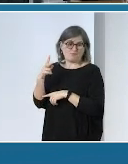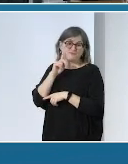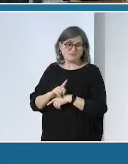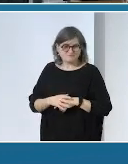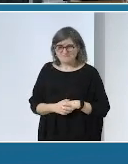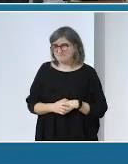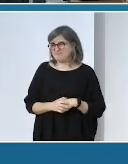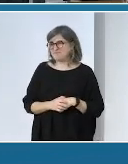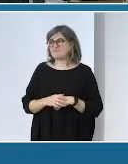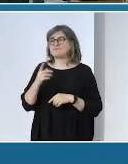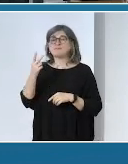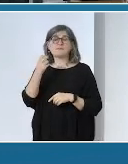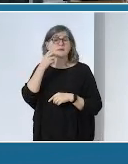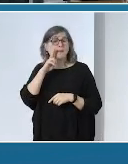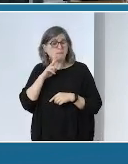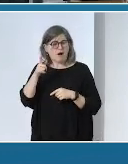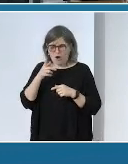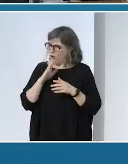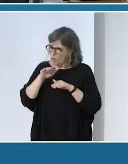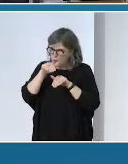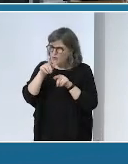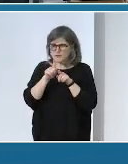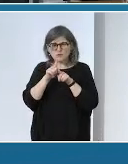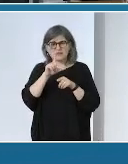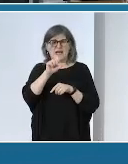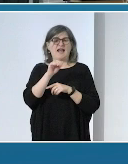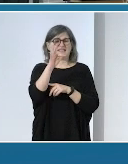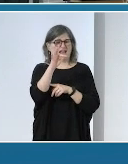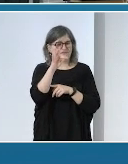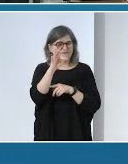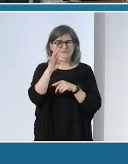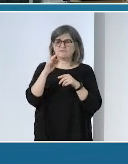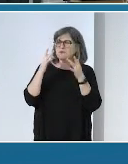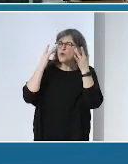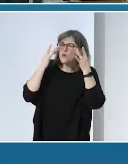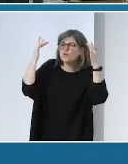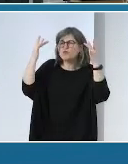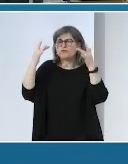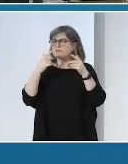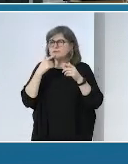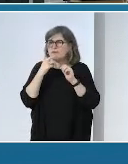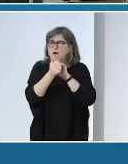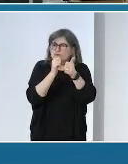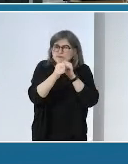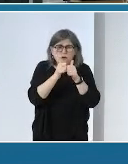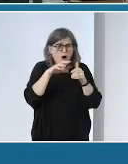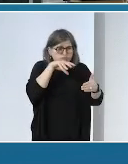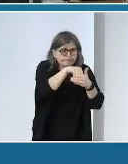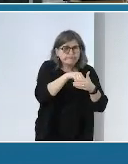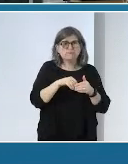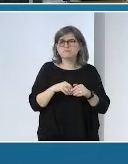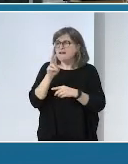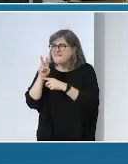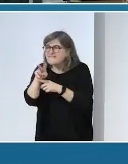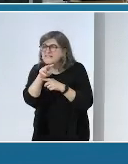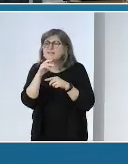Les parents poursuivent l'investissement dans la LSF et la culture sourde. Ils font des sorties sportives, et ils vont à des visites organisées par